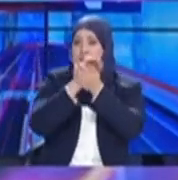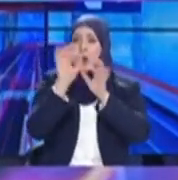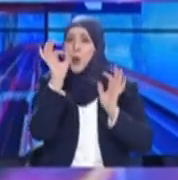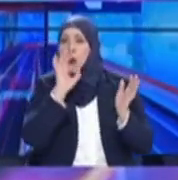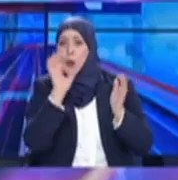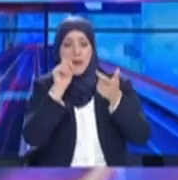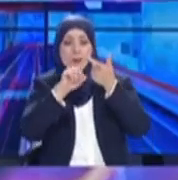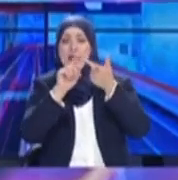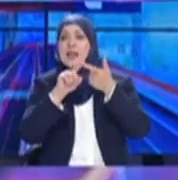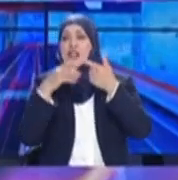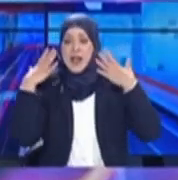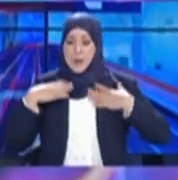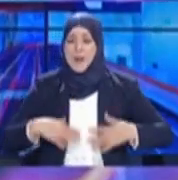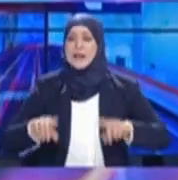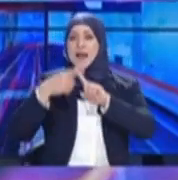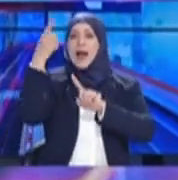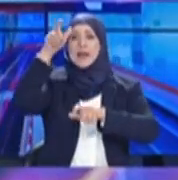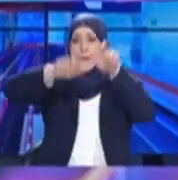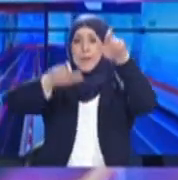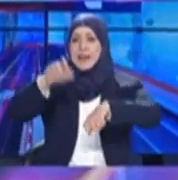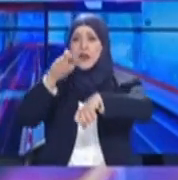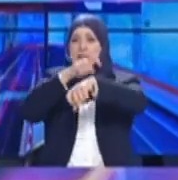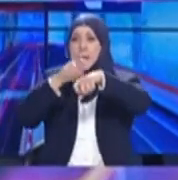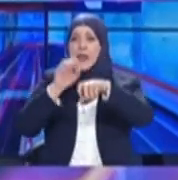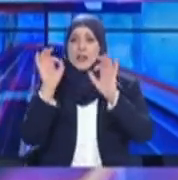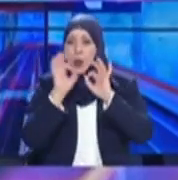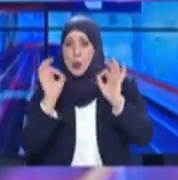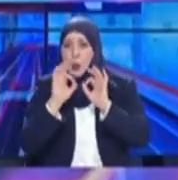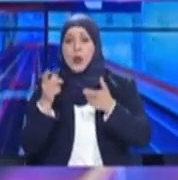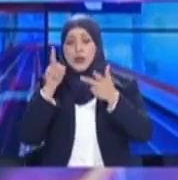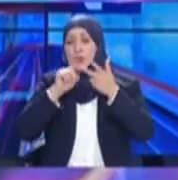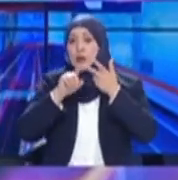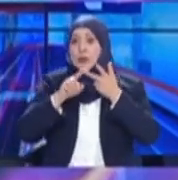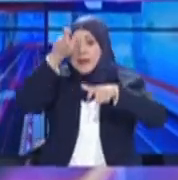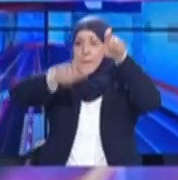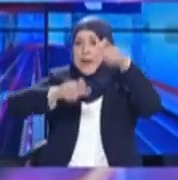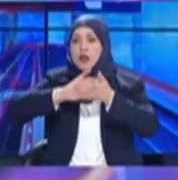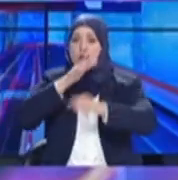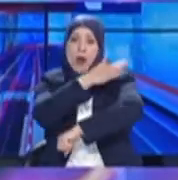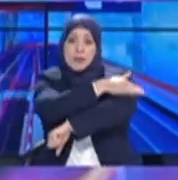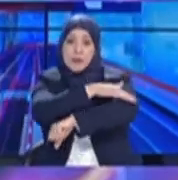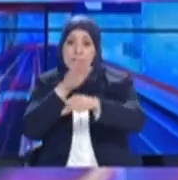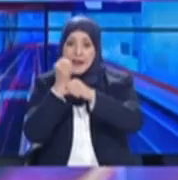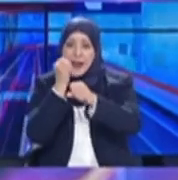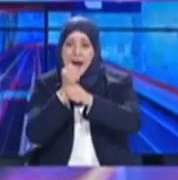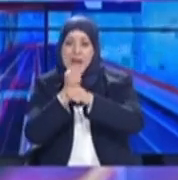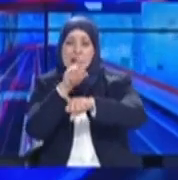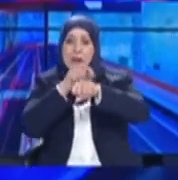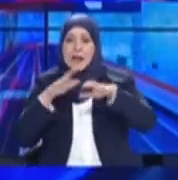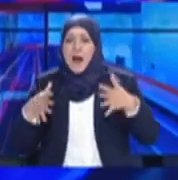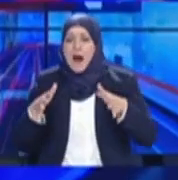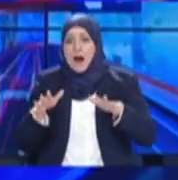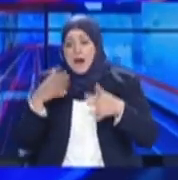التزود بالبيت الخاص لنقل الفضلات وتخوف العماله البلدين يبدو انه في محله سيد سعد